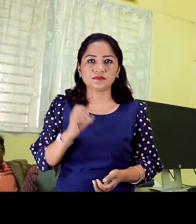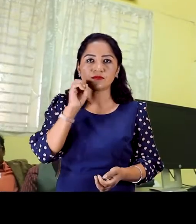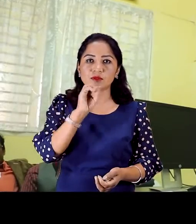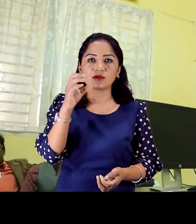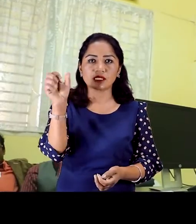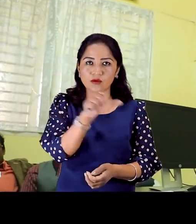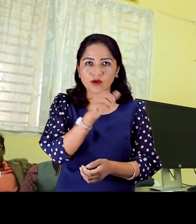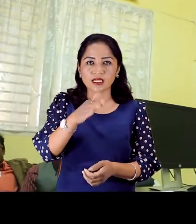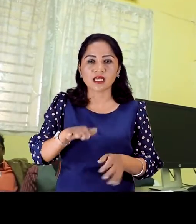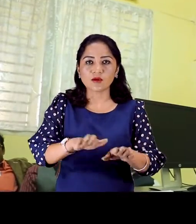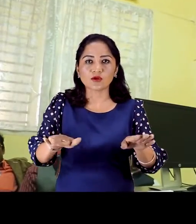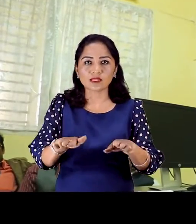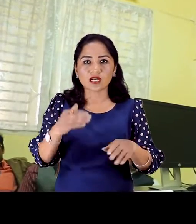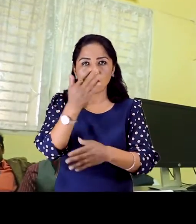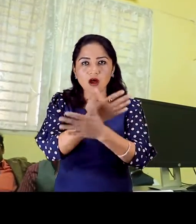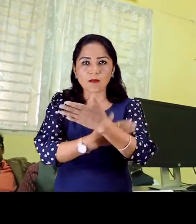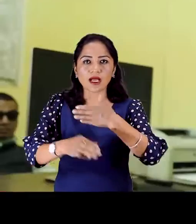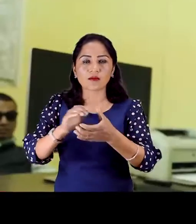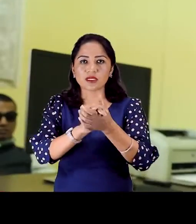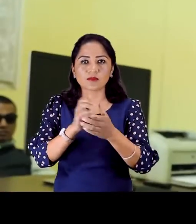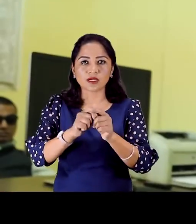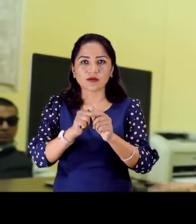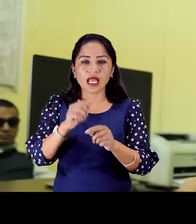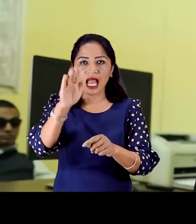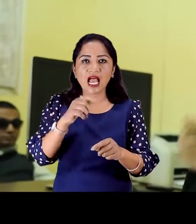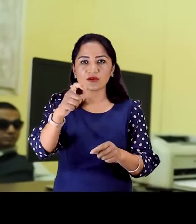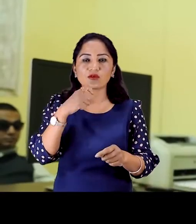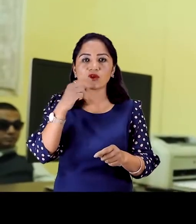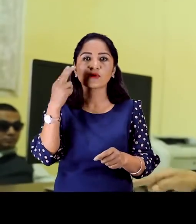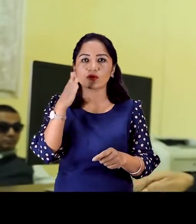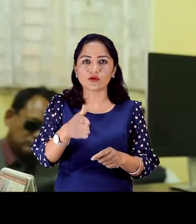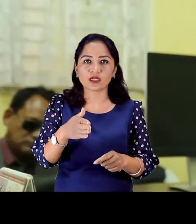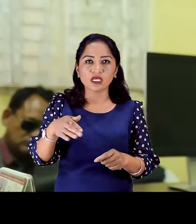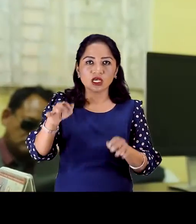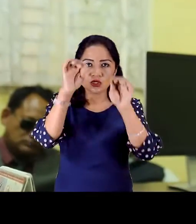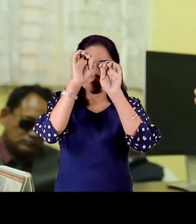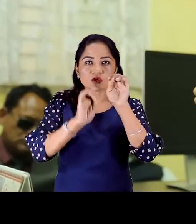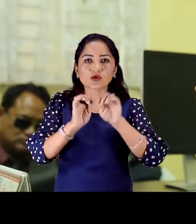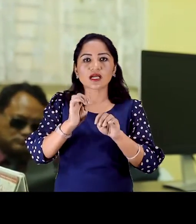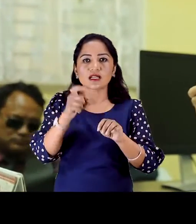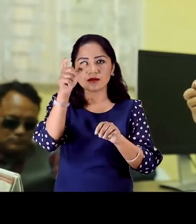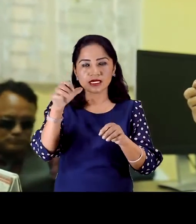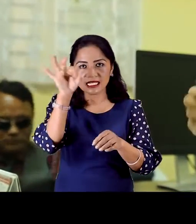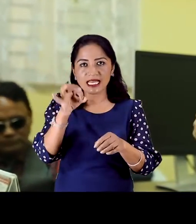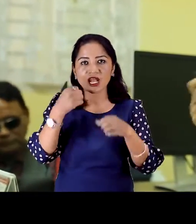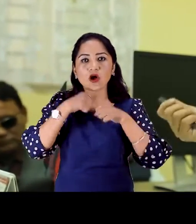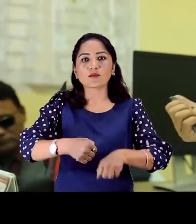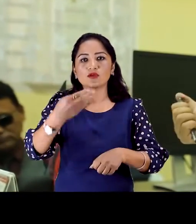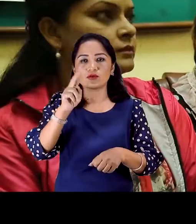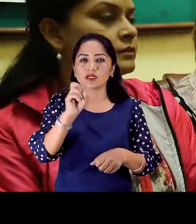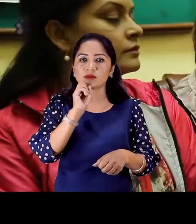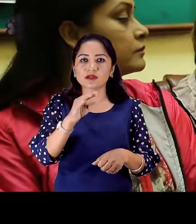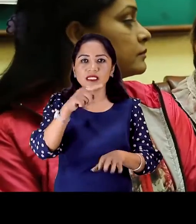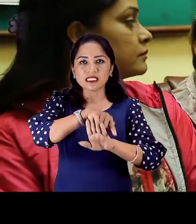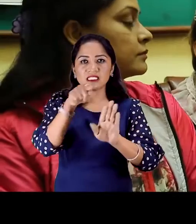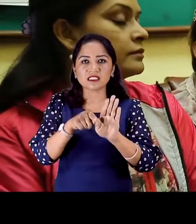प्रवक्ता सर्माले पुर्वादार अपांगता महित्री बनावनी कार्य आयोक को नवहे काले सरोकार वाला निकाये एसमा घम्वीर हुनुपर निपताउं